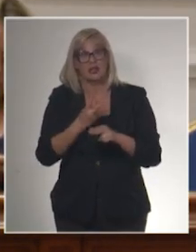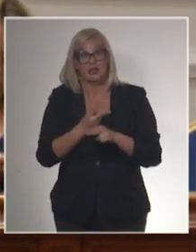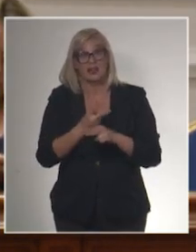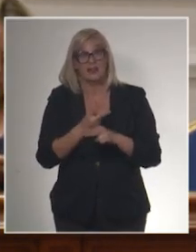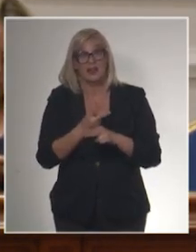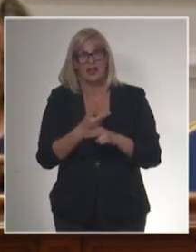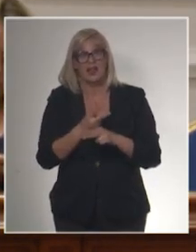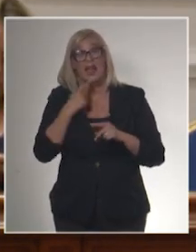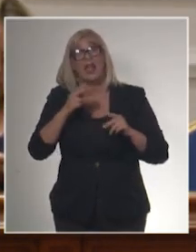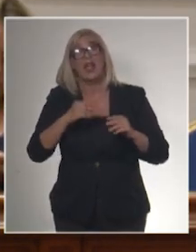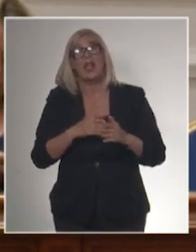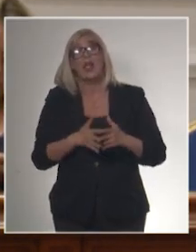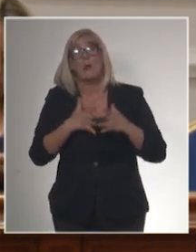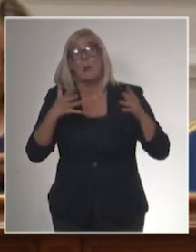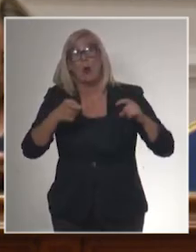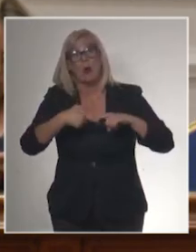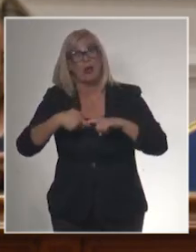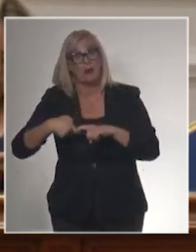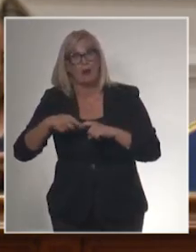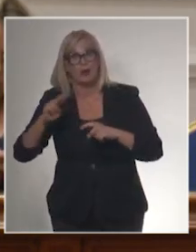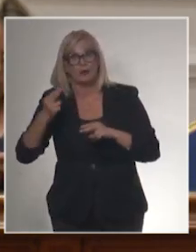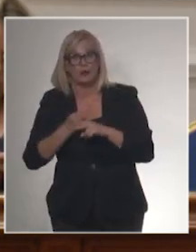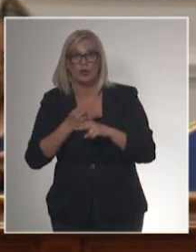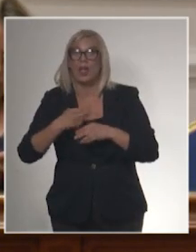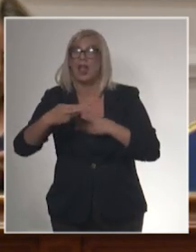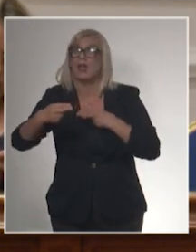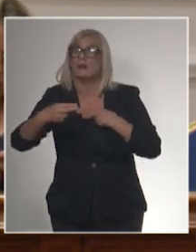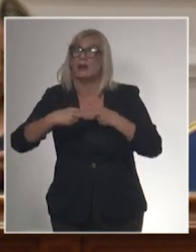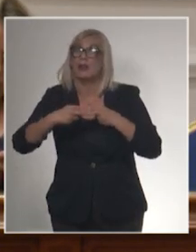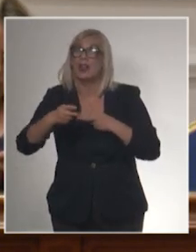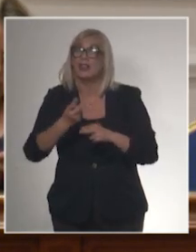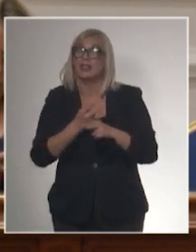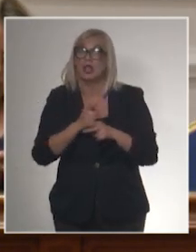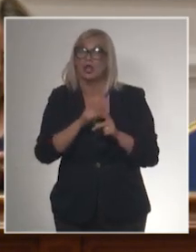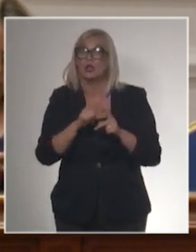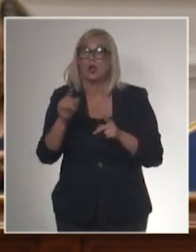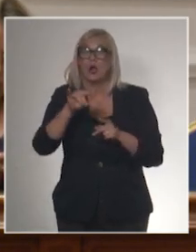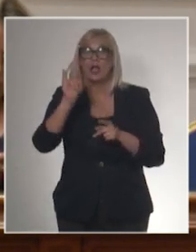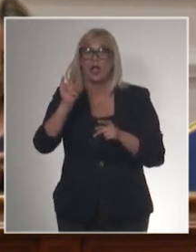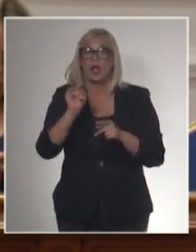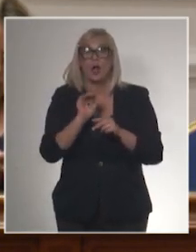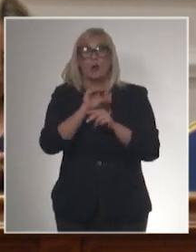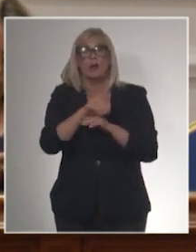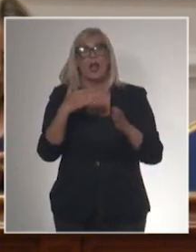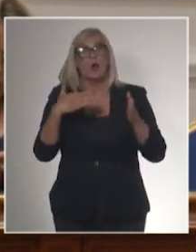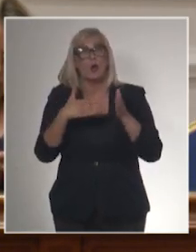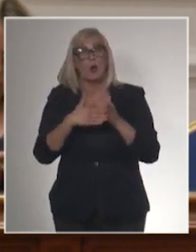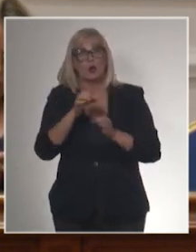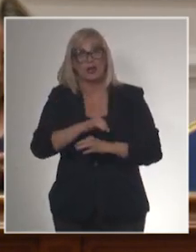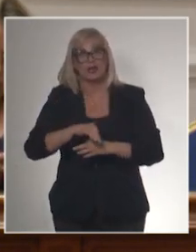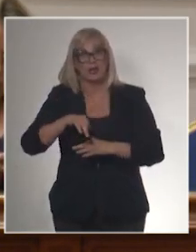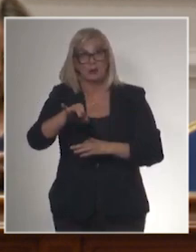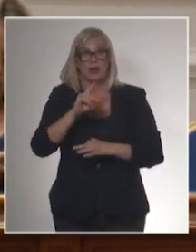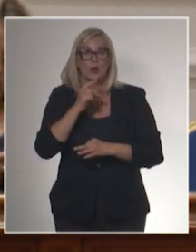поголема регионална поврзаност и приближување на земјата до Европската Унија преку конкретни проекти кои што